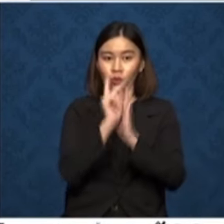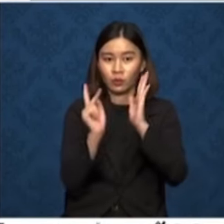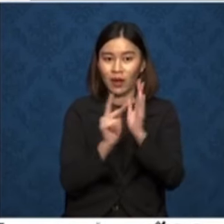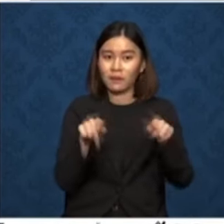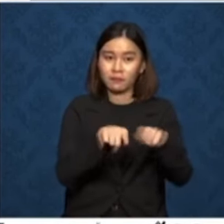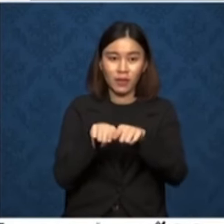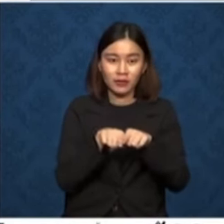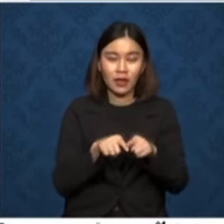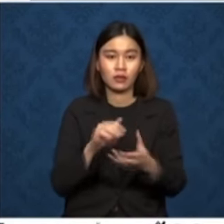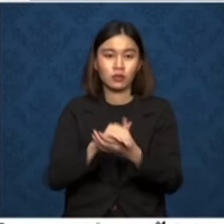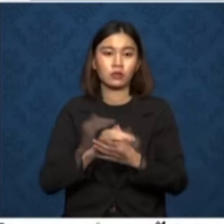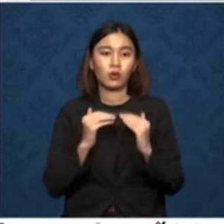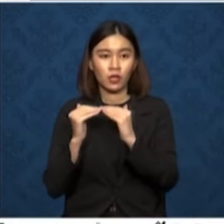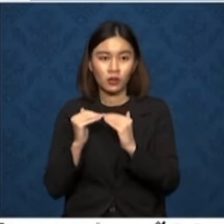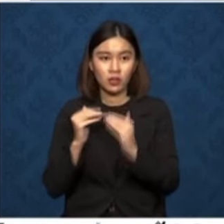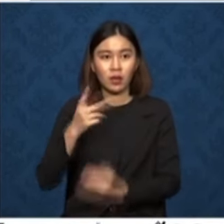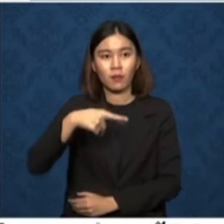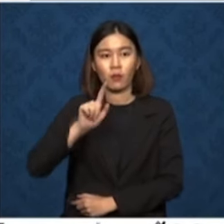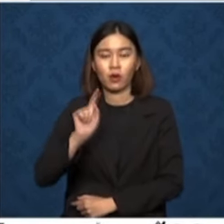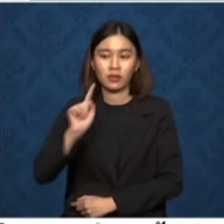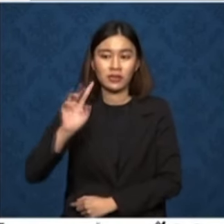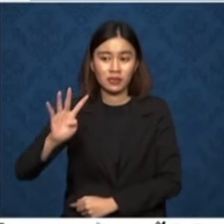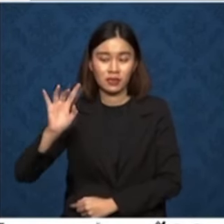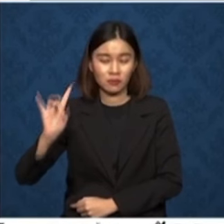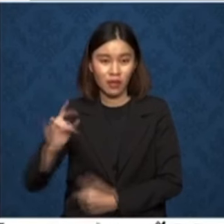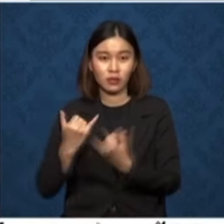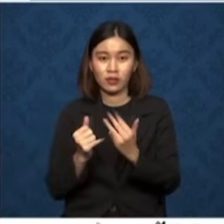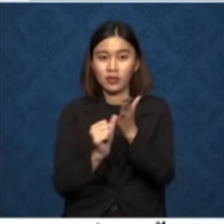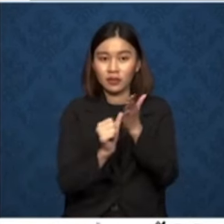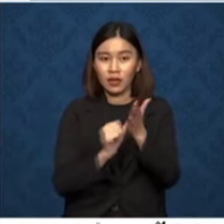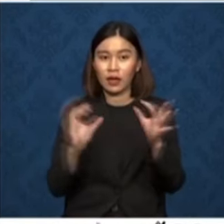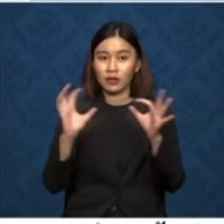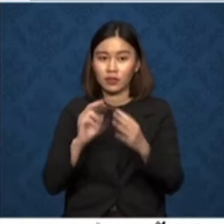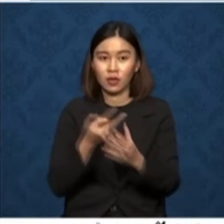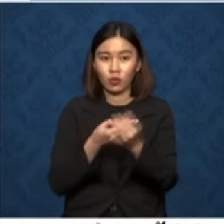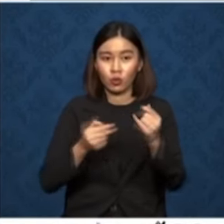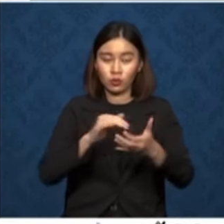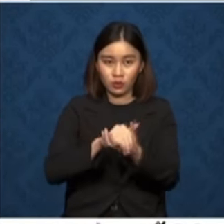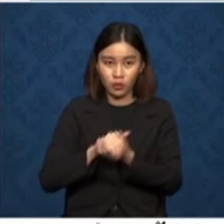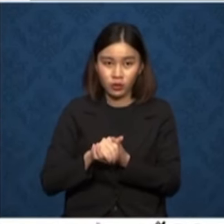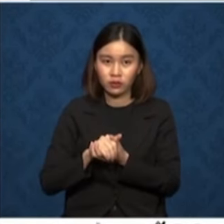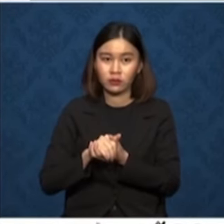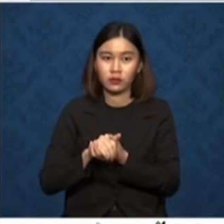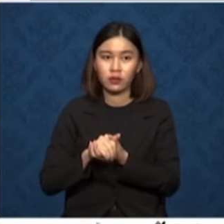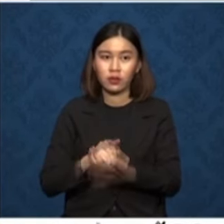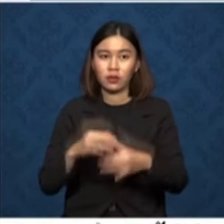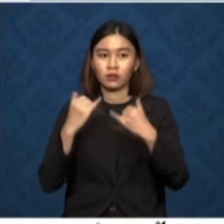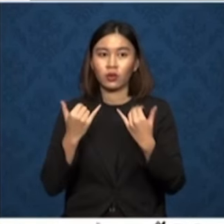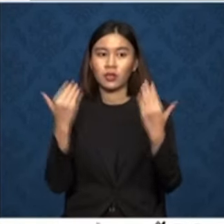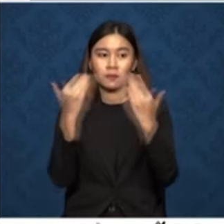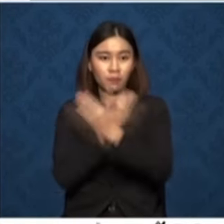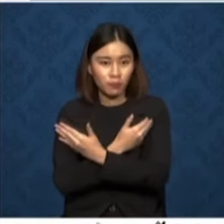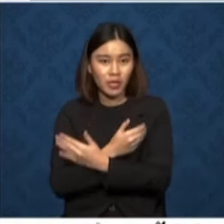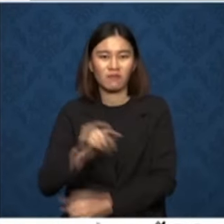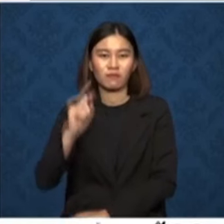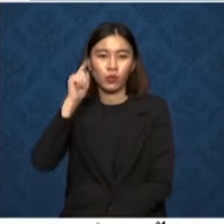กันสมรสเท่าเทียมป.พ.1448ที่มีการแก้ไขในเรื่องคู่สมรสมันยังไม่ได้เปลี่ยนกรอบช